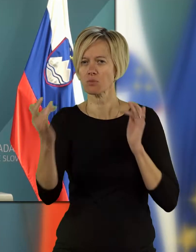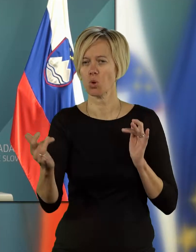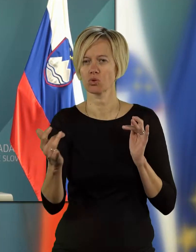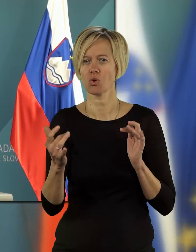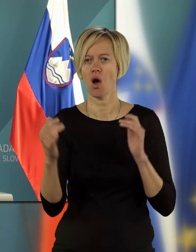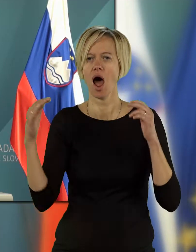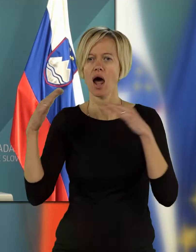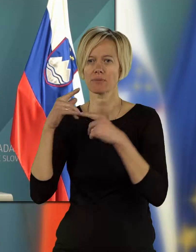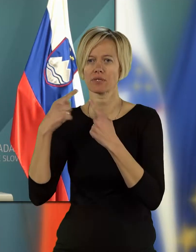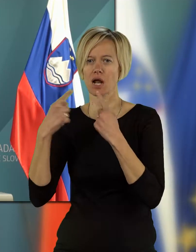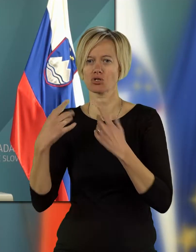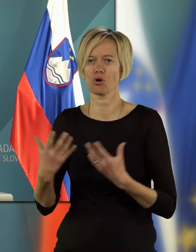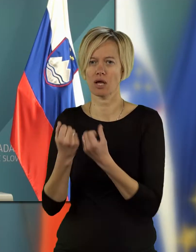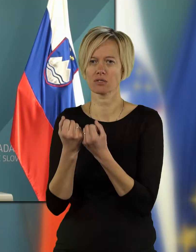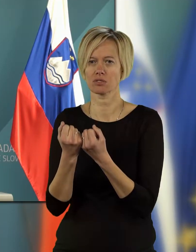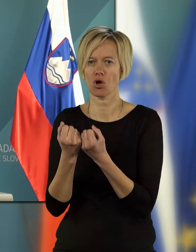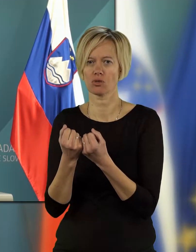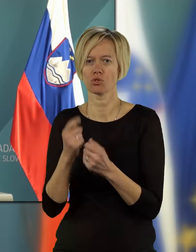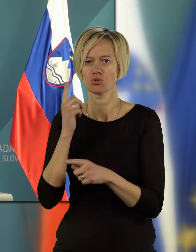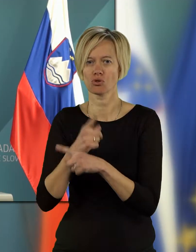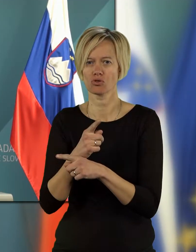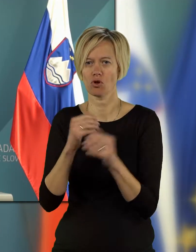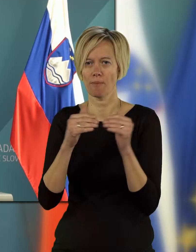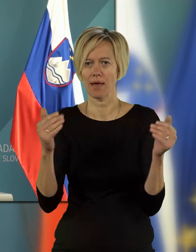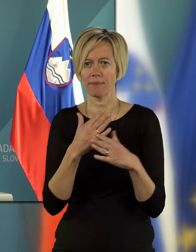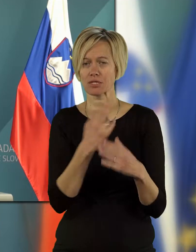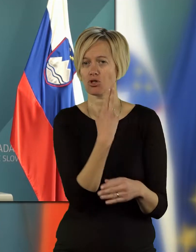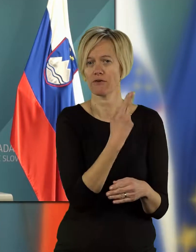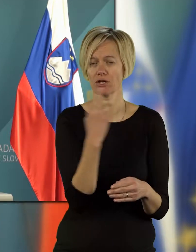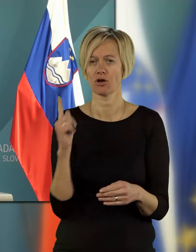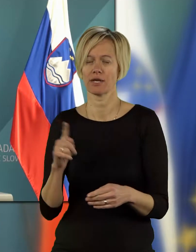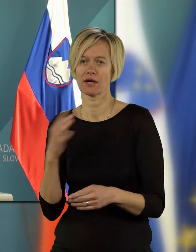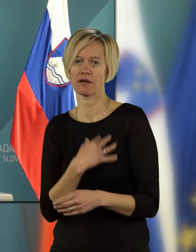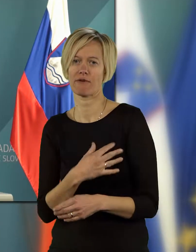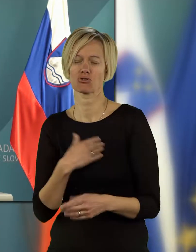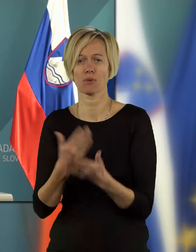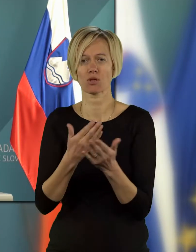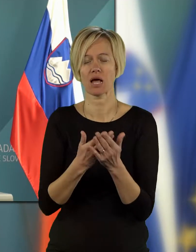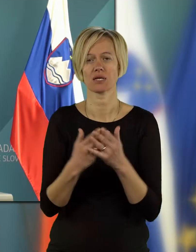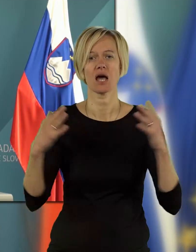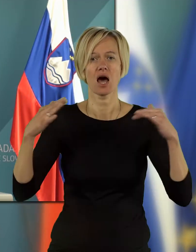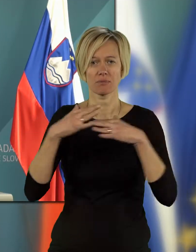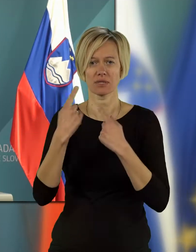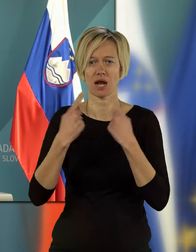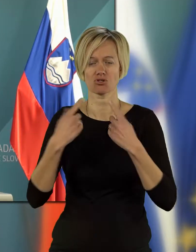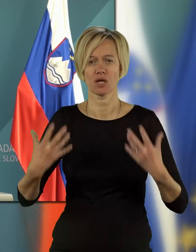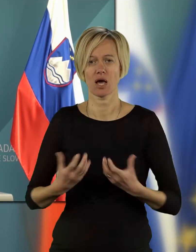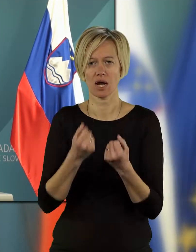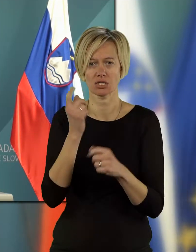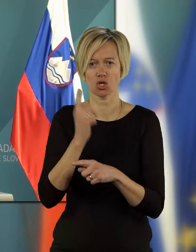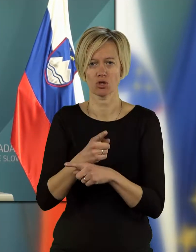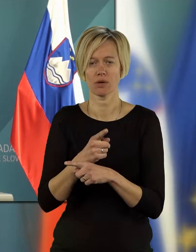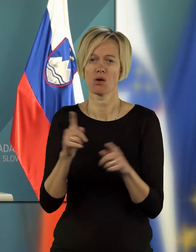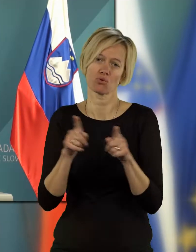z arbitražno razsodbo, z določitvijo meje med Slovenijo in pa Hrvaško na podlagi arbitražne